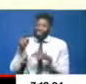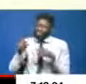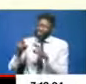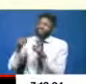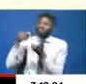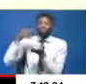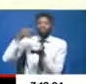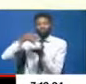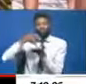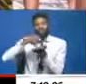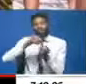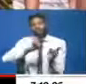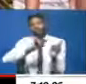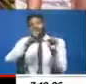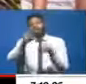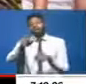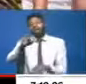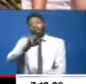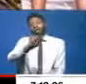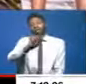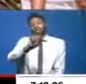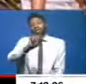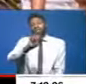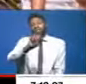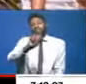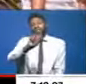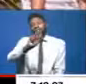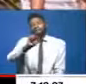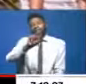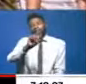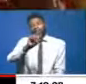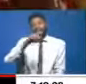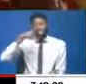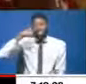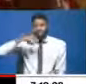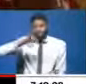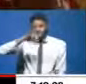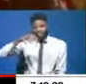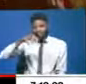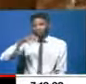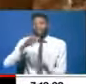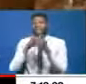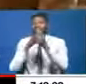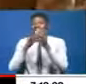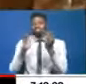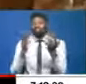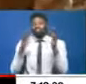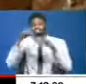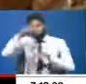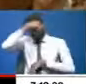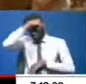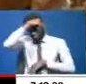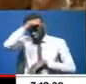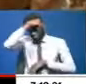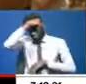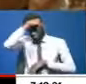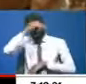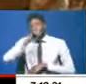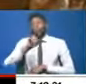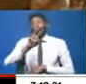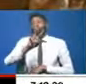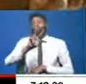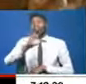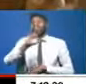Tseikuru, kaunti ya Kitui, ambako aliongoza sherehe ya kufuzu kwa maafisa 256 maalum wa polisi wa